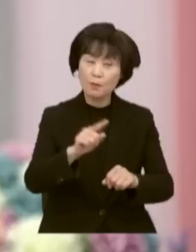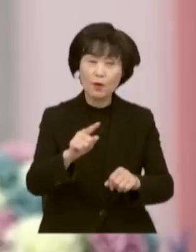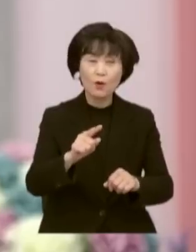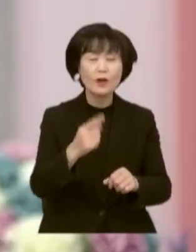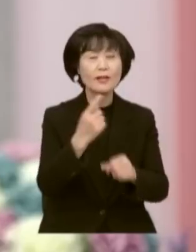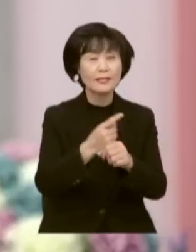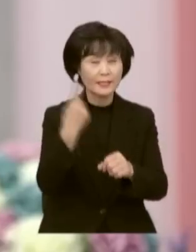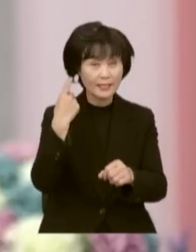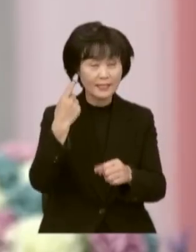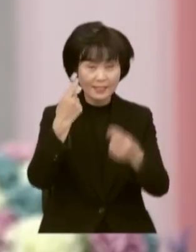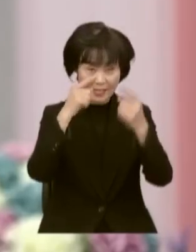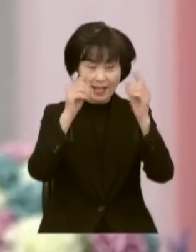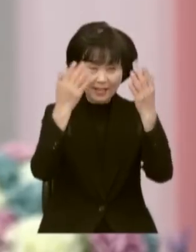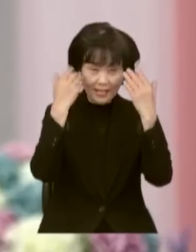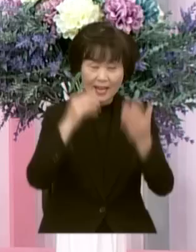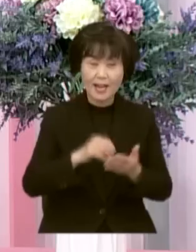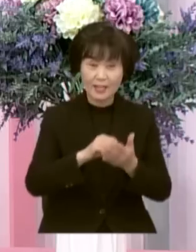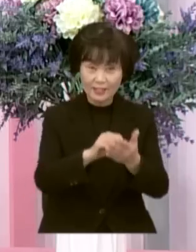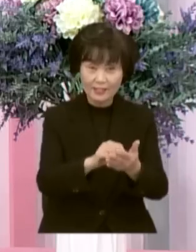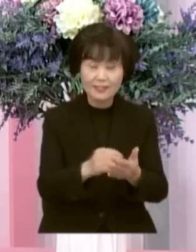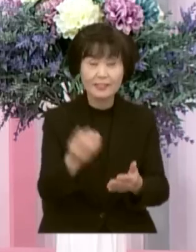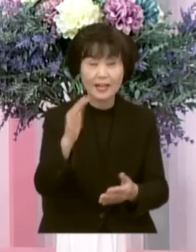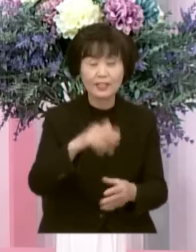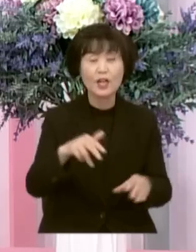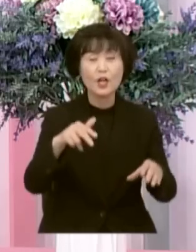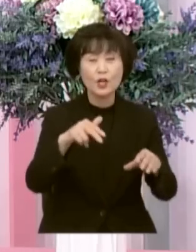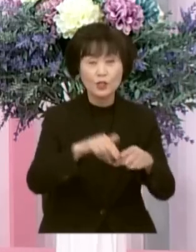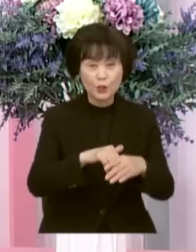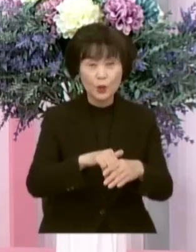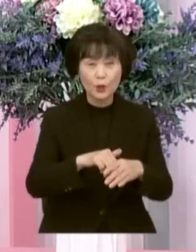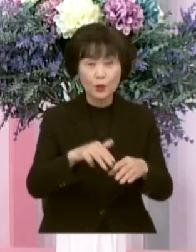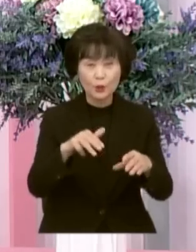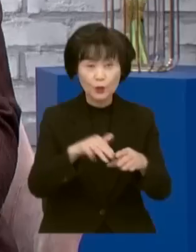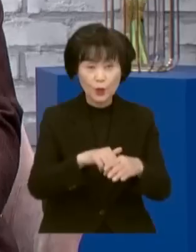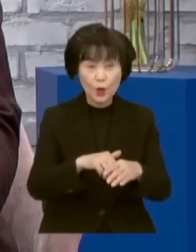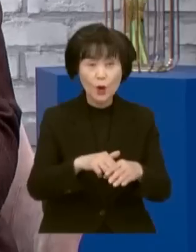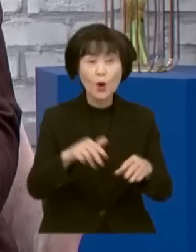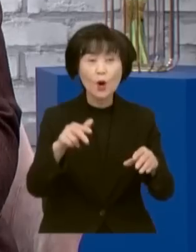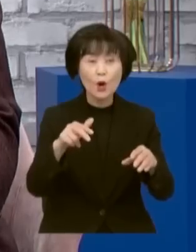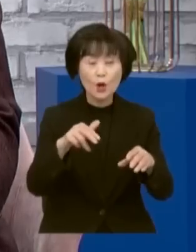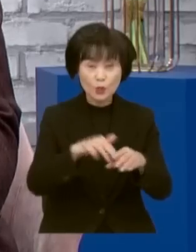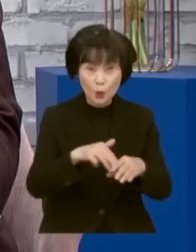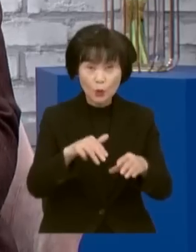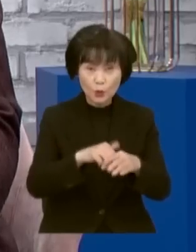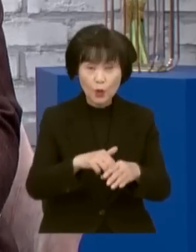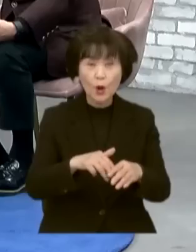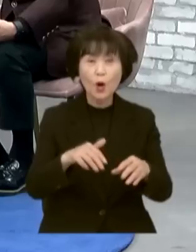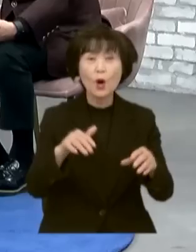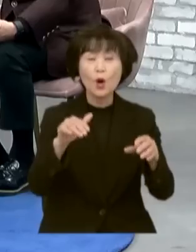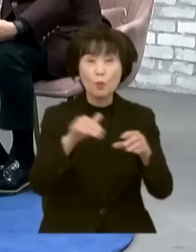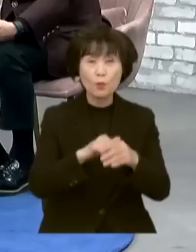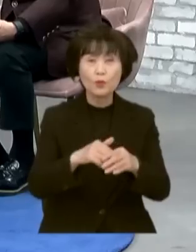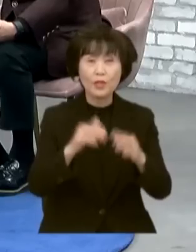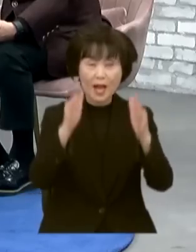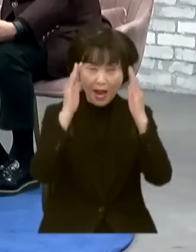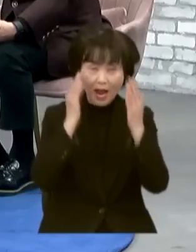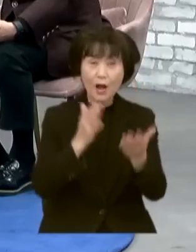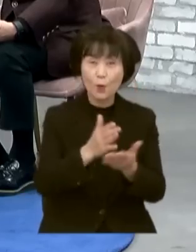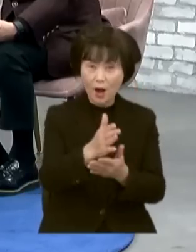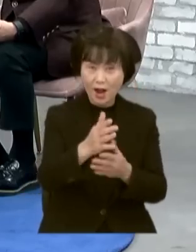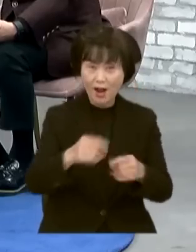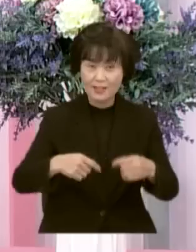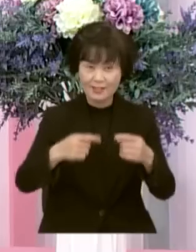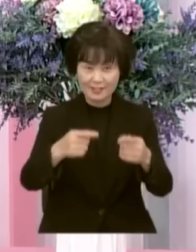작년에 대학을 들어갔거든요. 근데 종교문화학과에 들어가게 됐어요. 종교문화학과? 네. 종교문화학과에